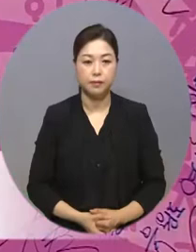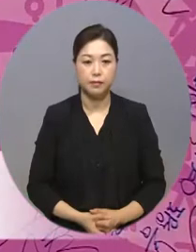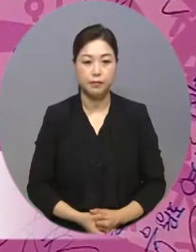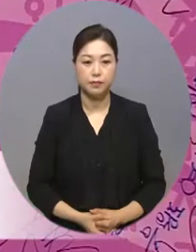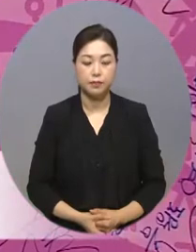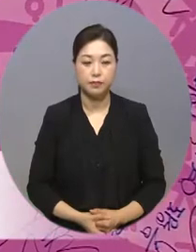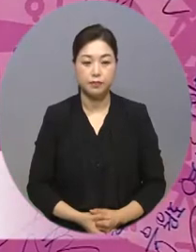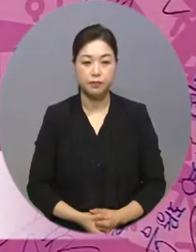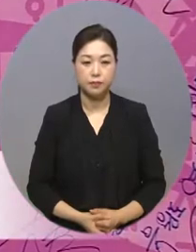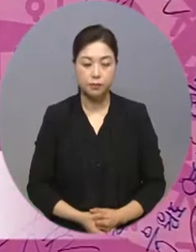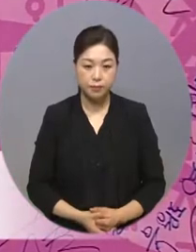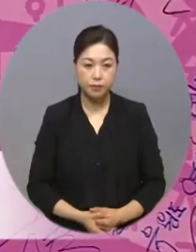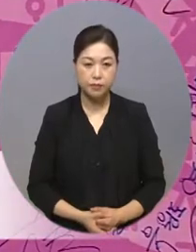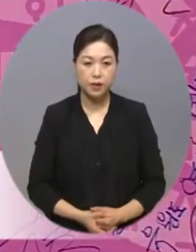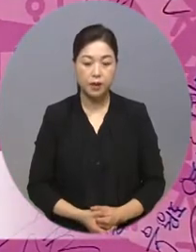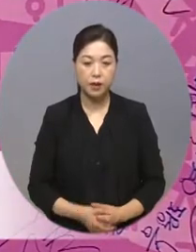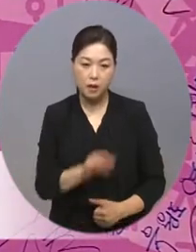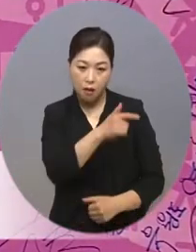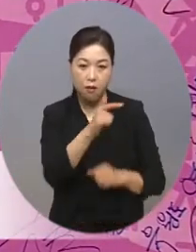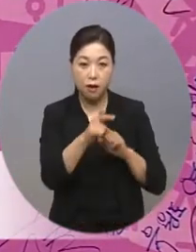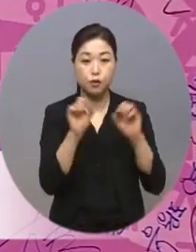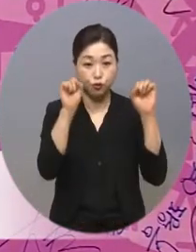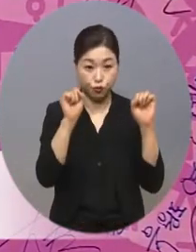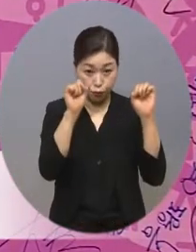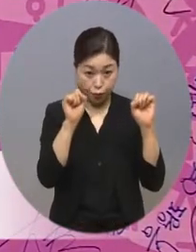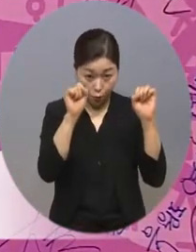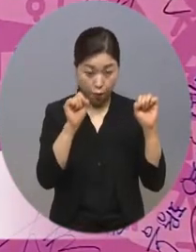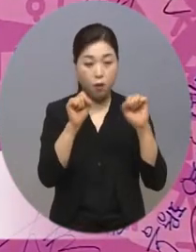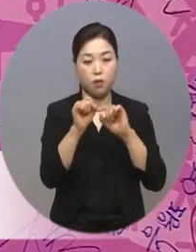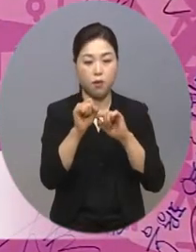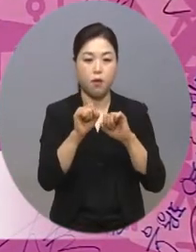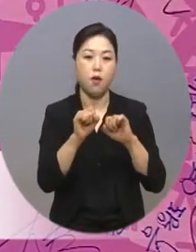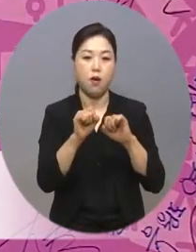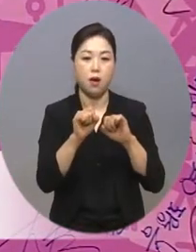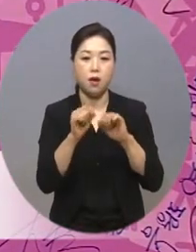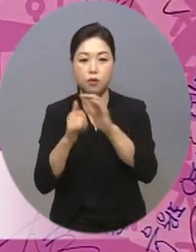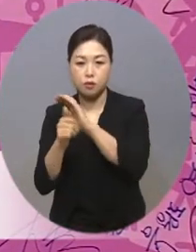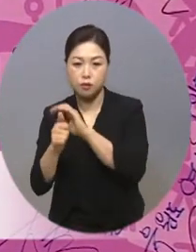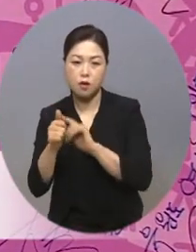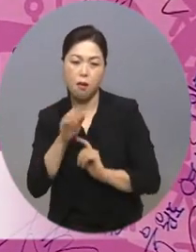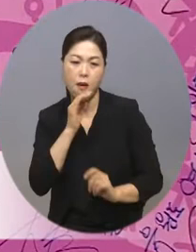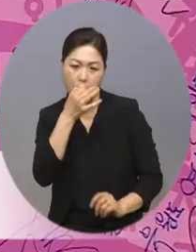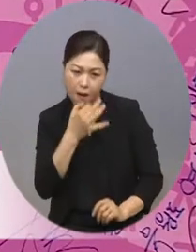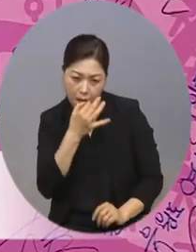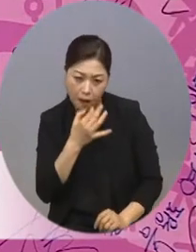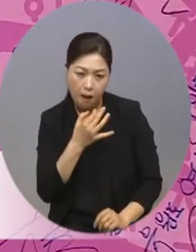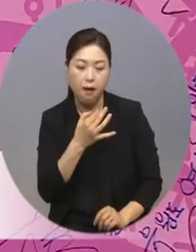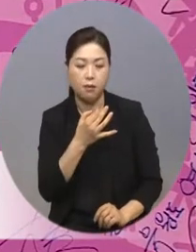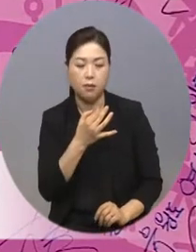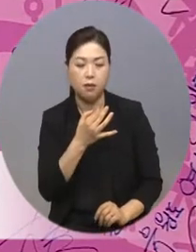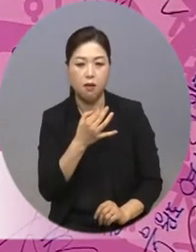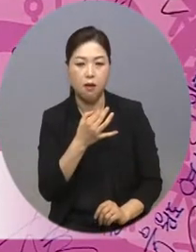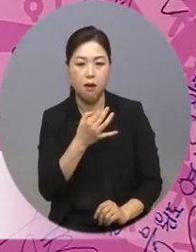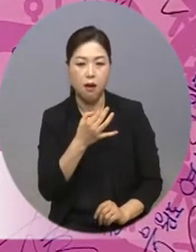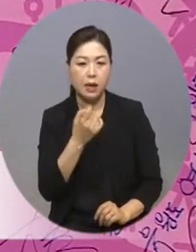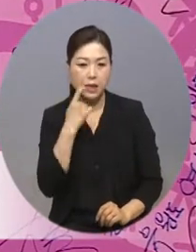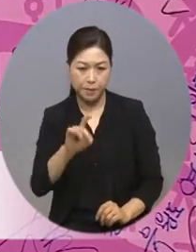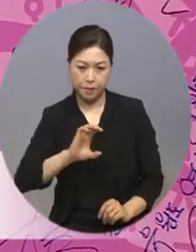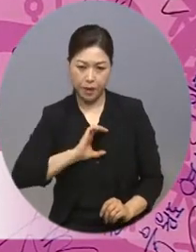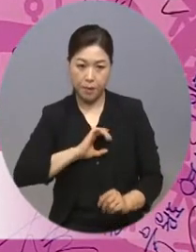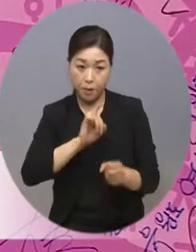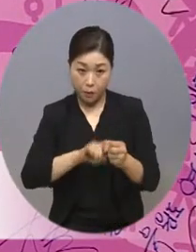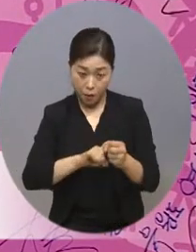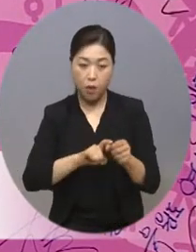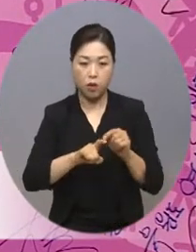보조 운동 쪽으로 운동을 시키고다 보니까 선수들이 많이 좀 힘들어했었고 더 좋은 성적을 위해서는 정지